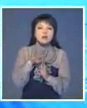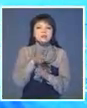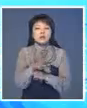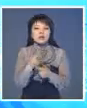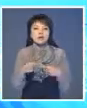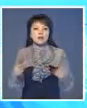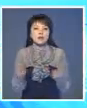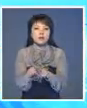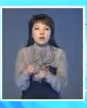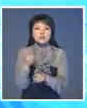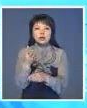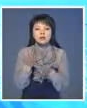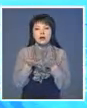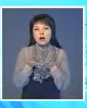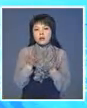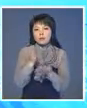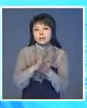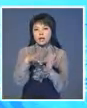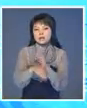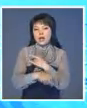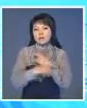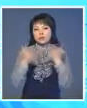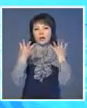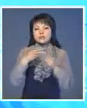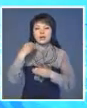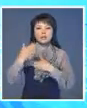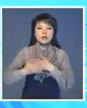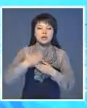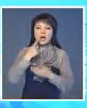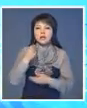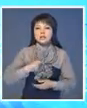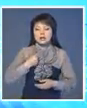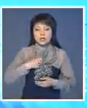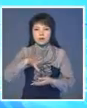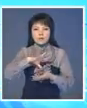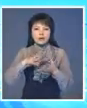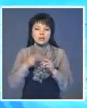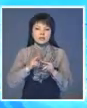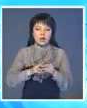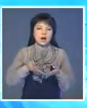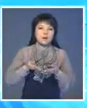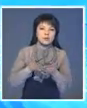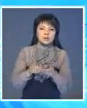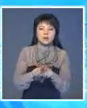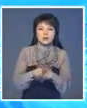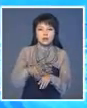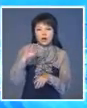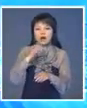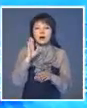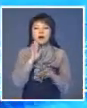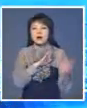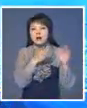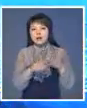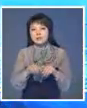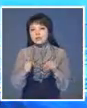артиллериялық қару-жарақпен жабықталған бірнеше кораблі бар. Мерейтой қарсаңында әскери теңізшілер бүкіл әскери техникаларын ел алдына шығарып, Каспий